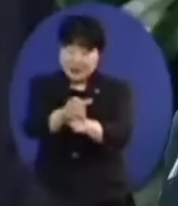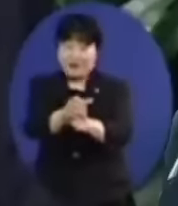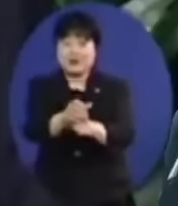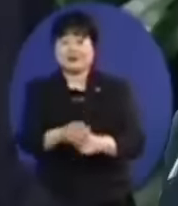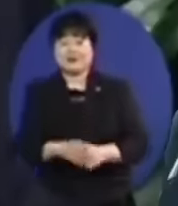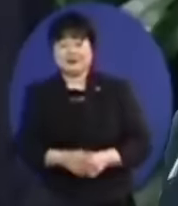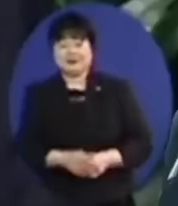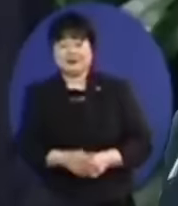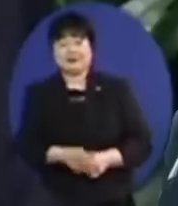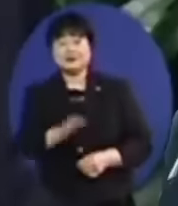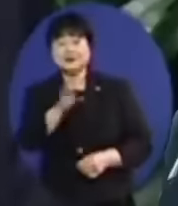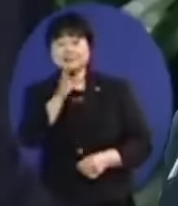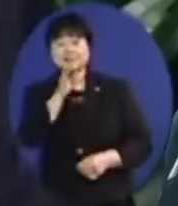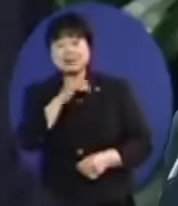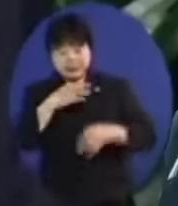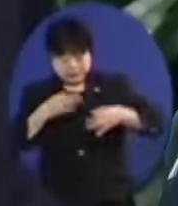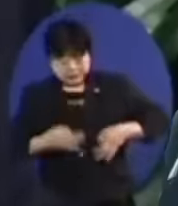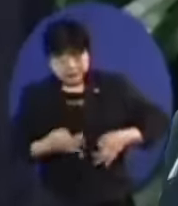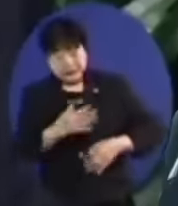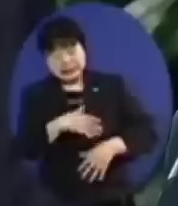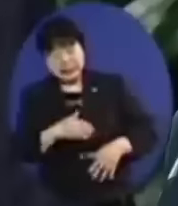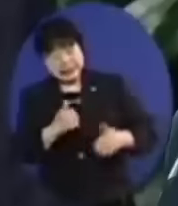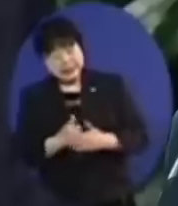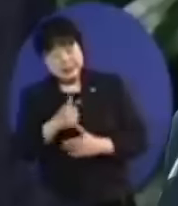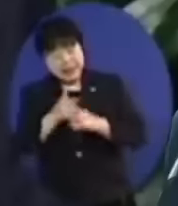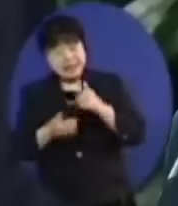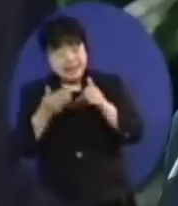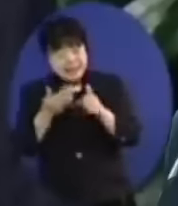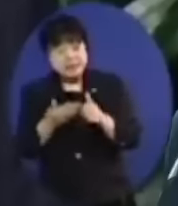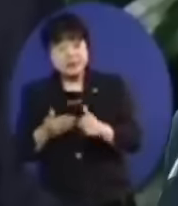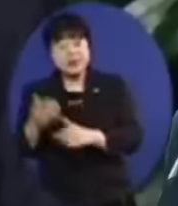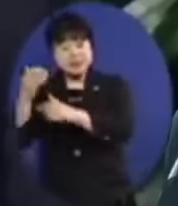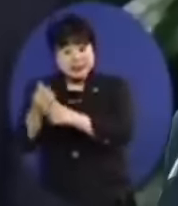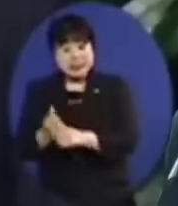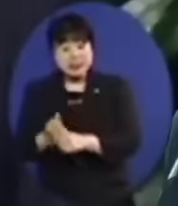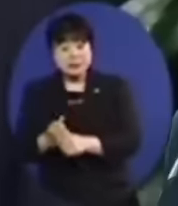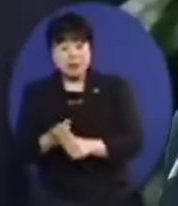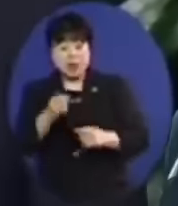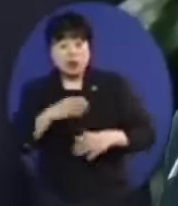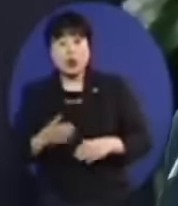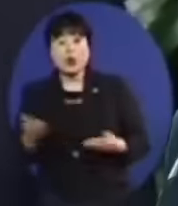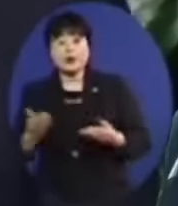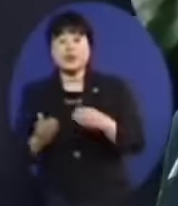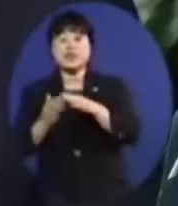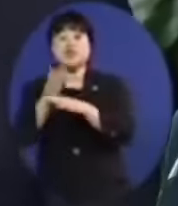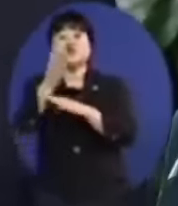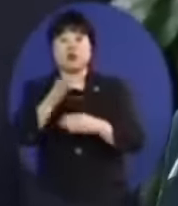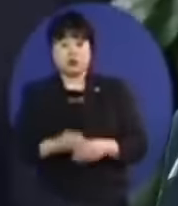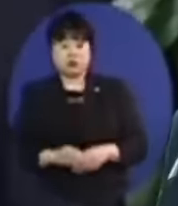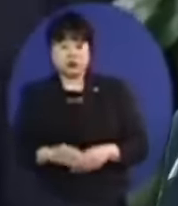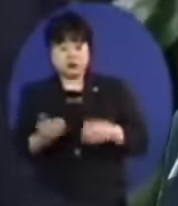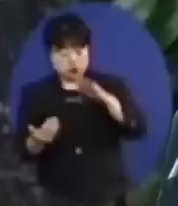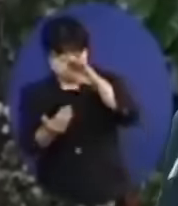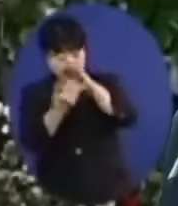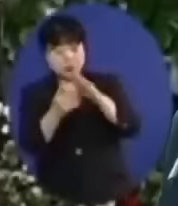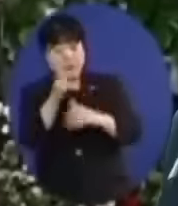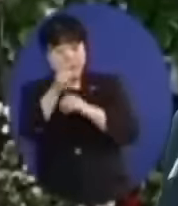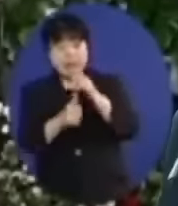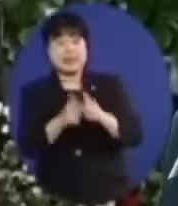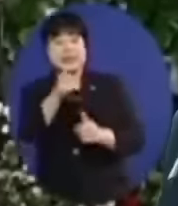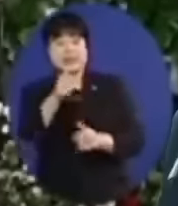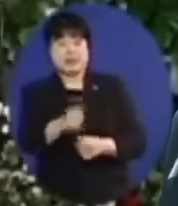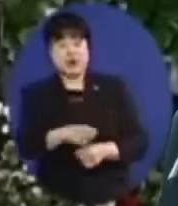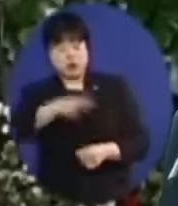상상할 수 없을 만큼 큰 일을 중국에서 일어난 것입니다. 하나님은 약하고 무능한 사람을 사용하시고 강하고